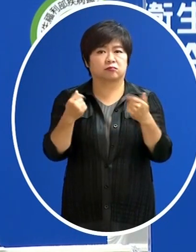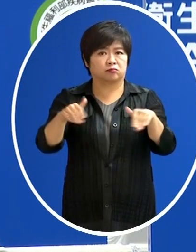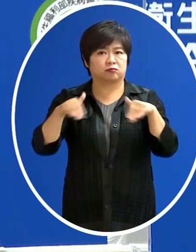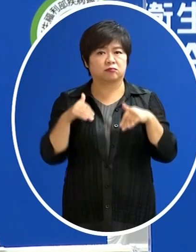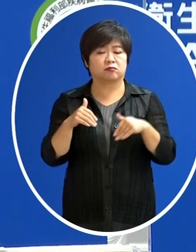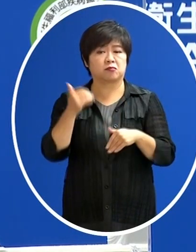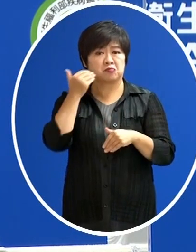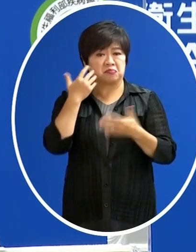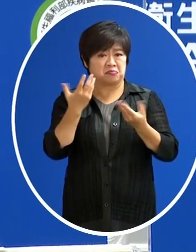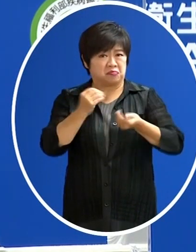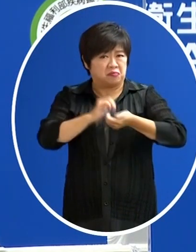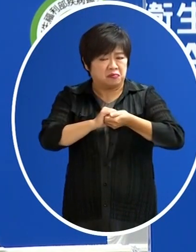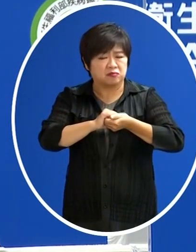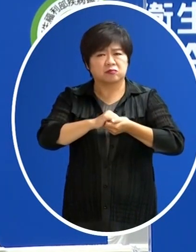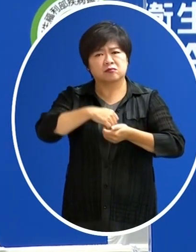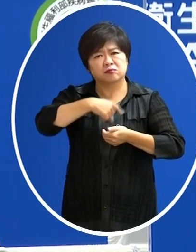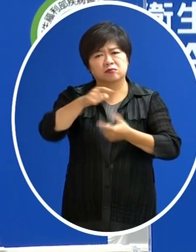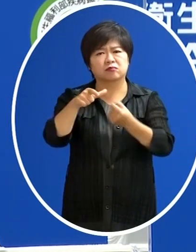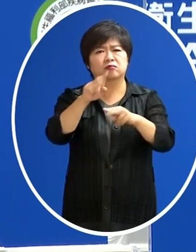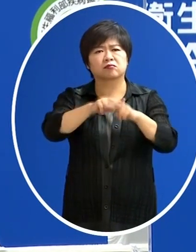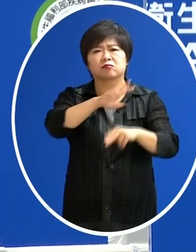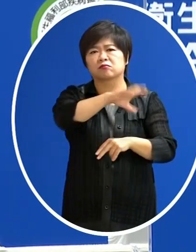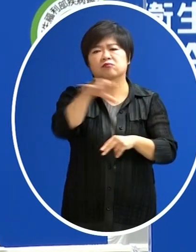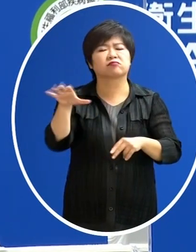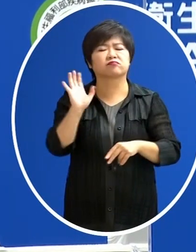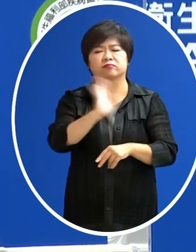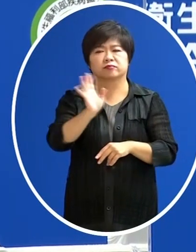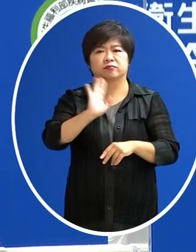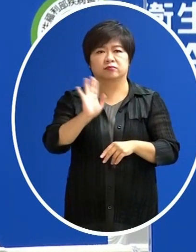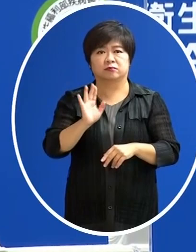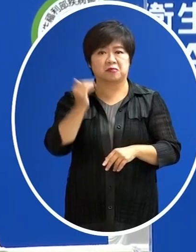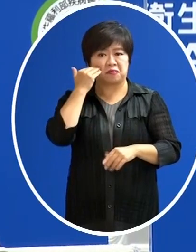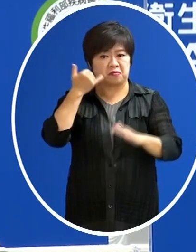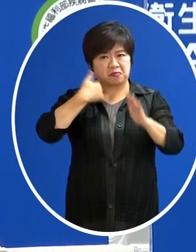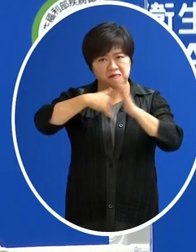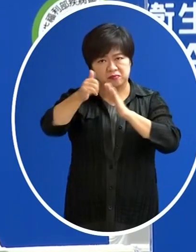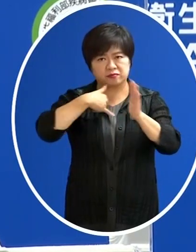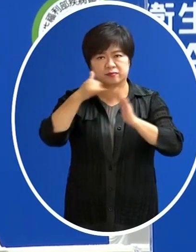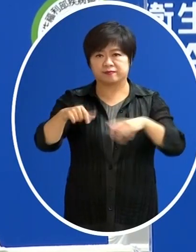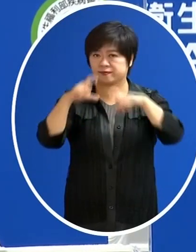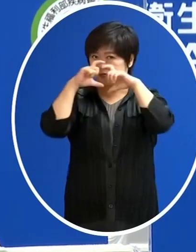公共场所，那需要出入的时候，请要佩戴口罩，也勤洗手。